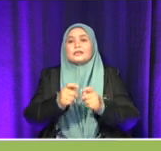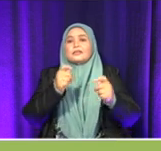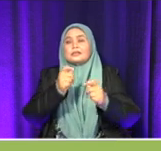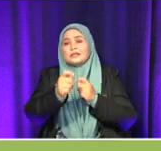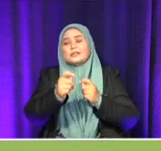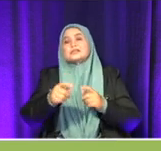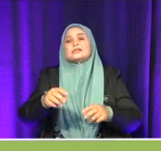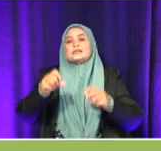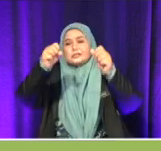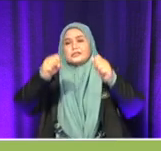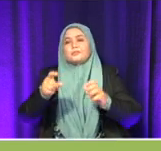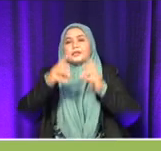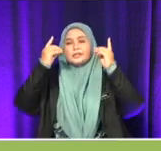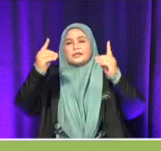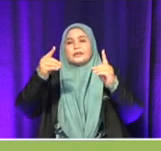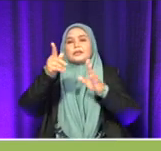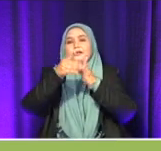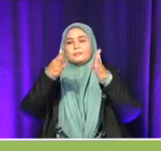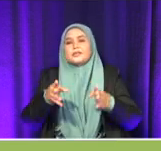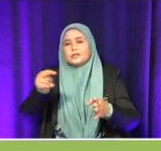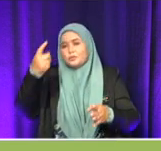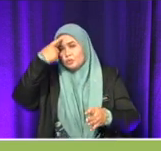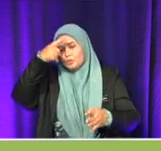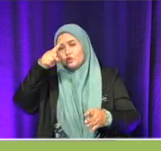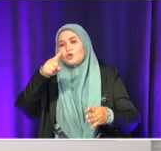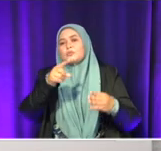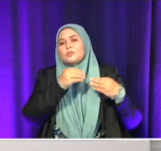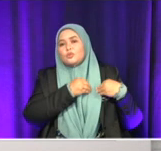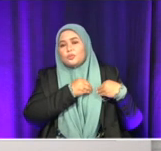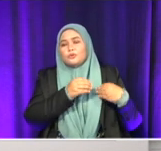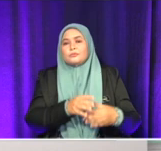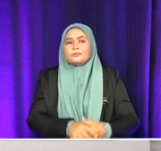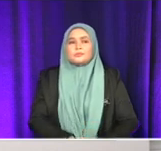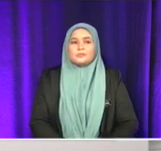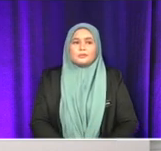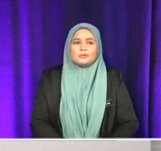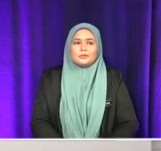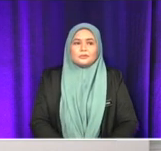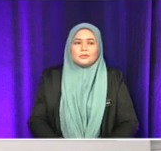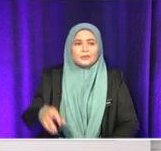untuk memupuk Oke Reni akhirnya